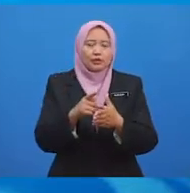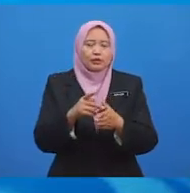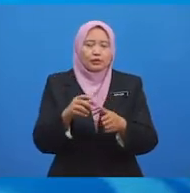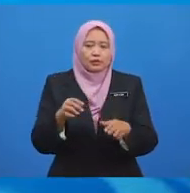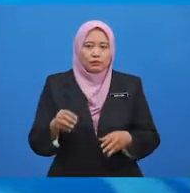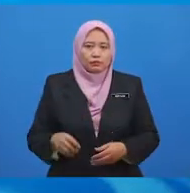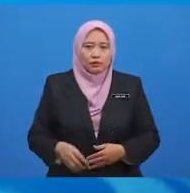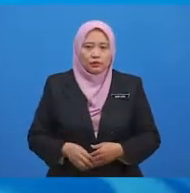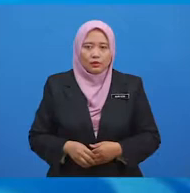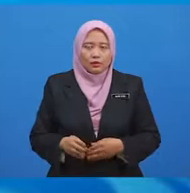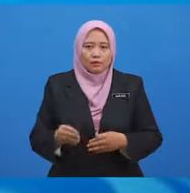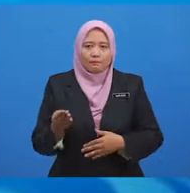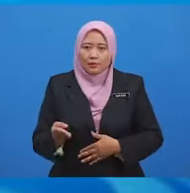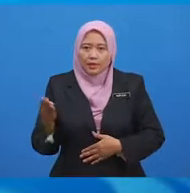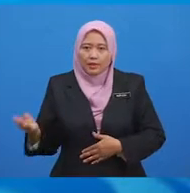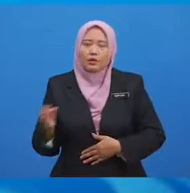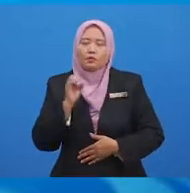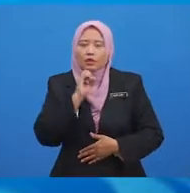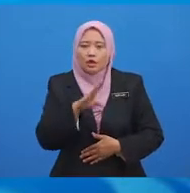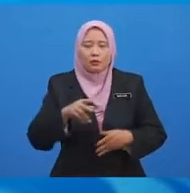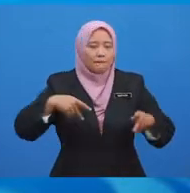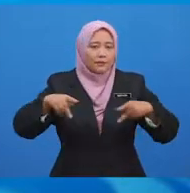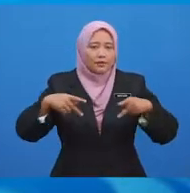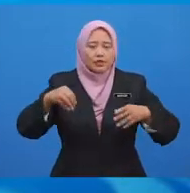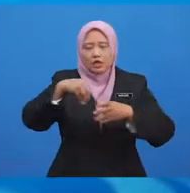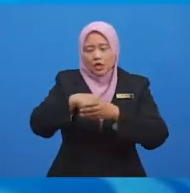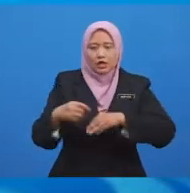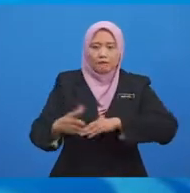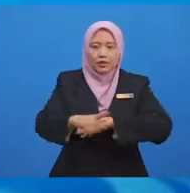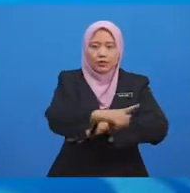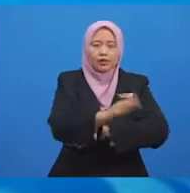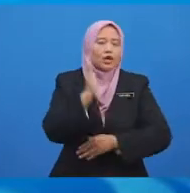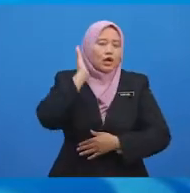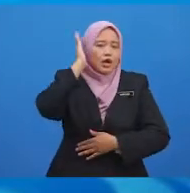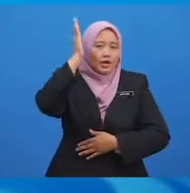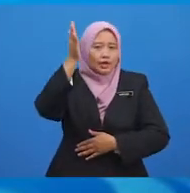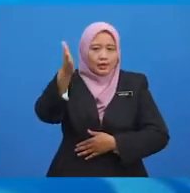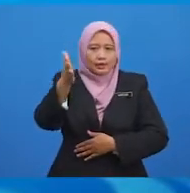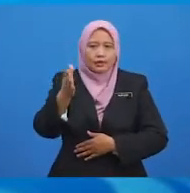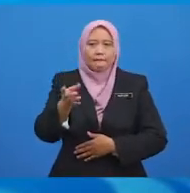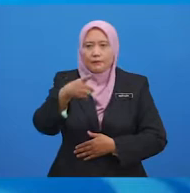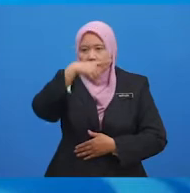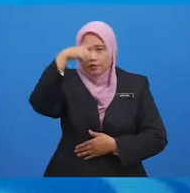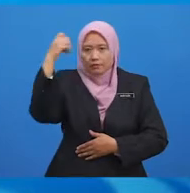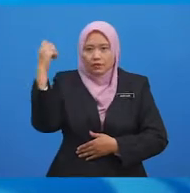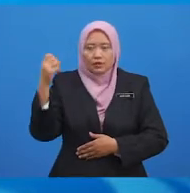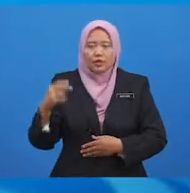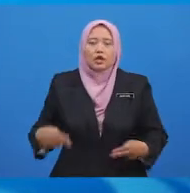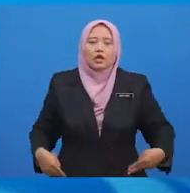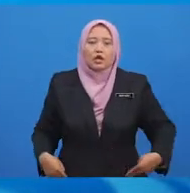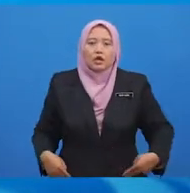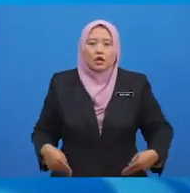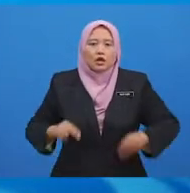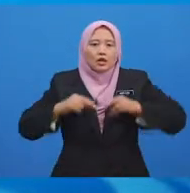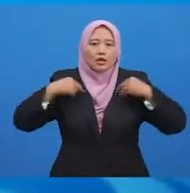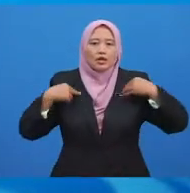oleh manusia ke dalam laut, ini akan menyebabkan haiwan tersebut